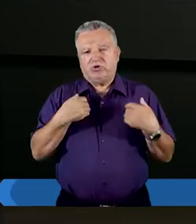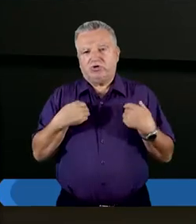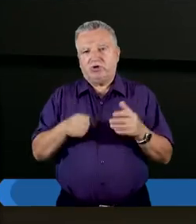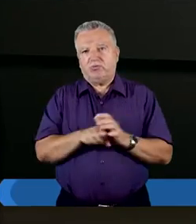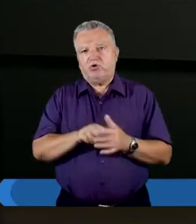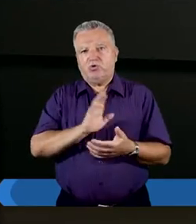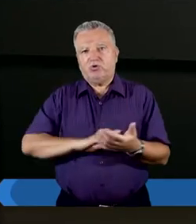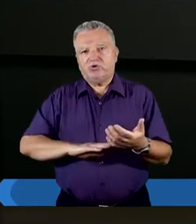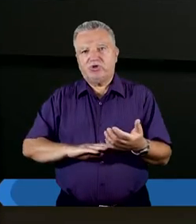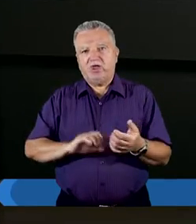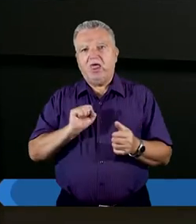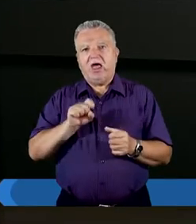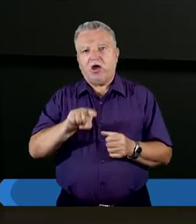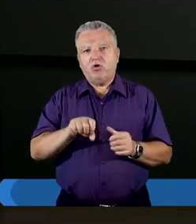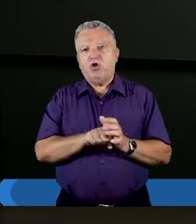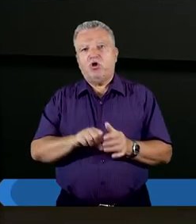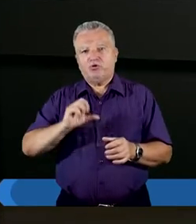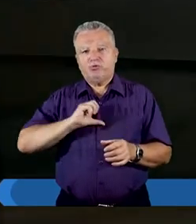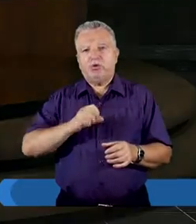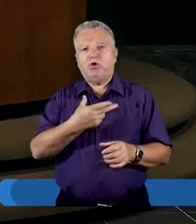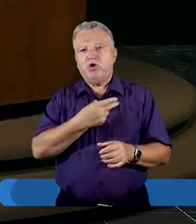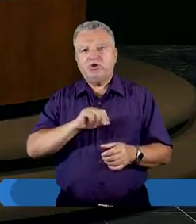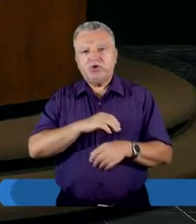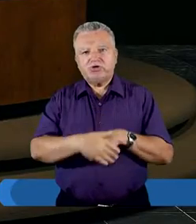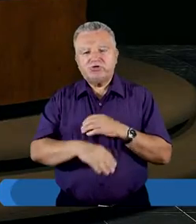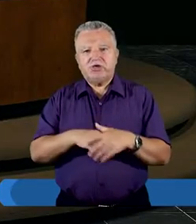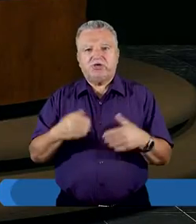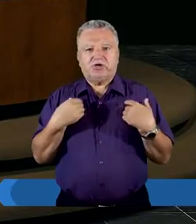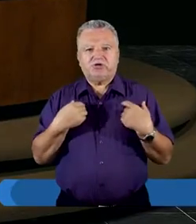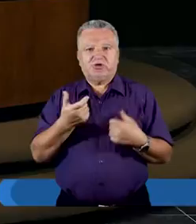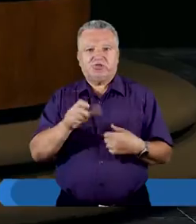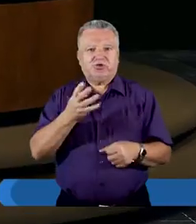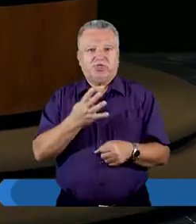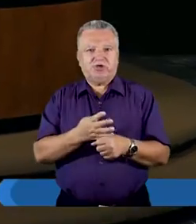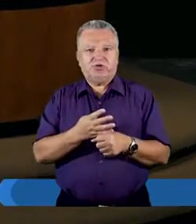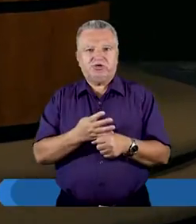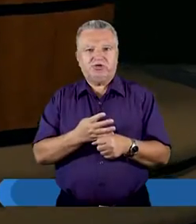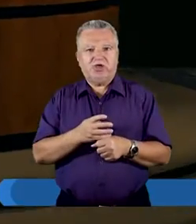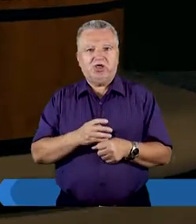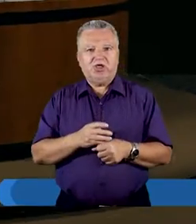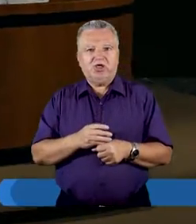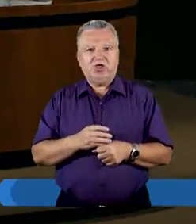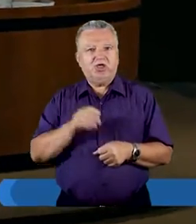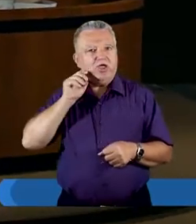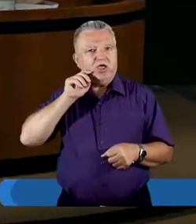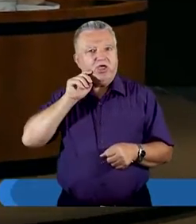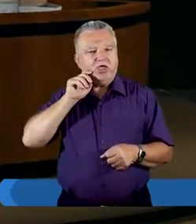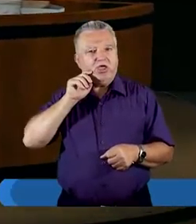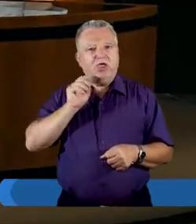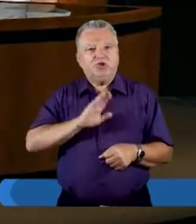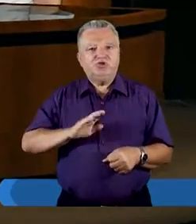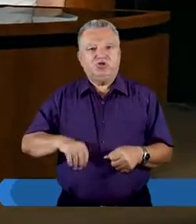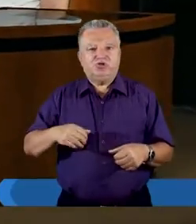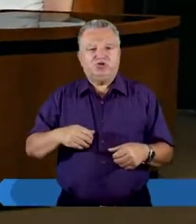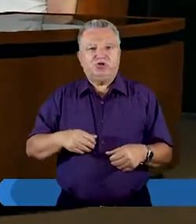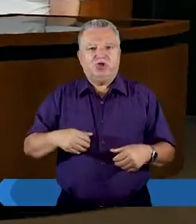końca swojego nieszczęścia żyje tyle lat. Właśnie. Jego dzieci są zdrowe, córki piękne. Nie chcę, żebyśmy patrzyli na to, mówili